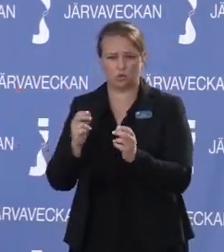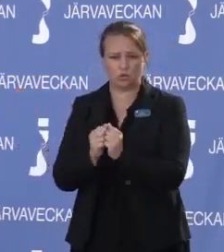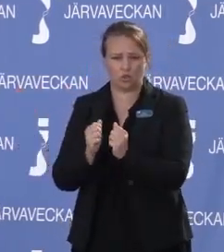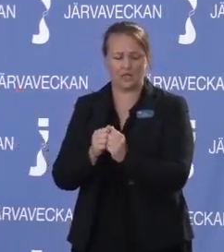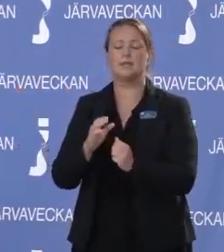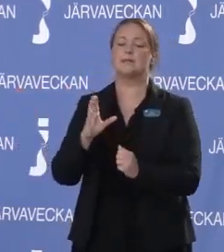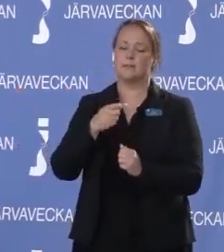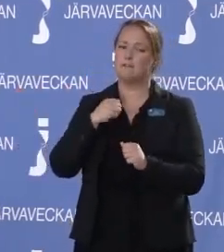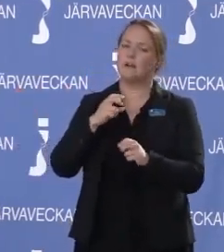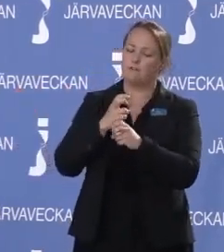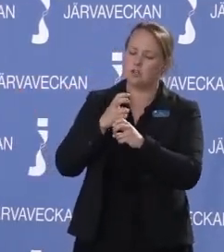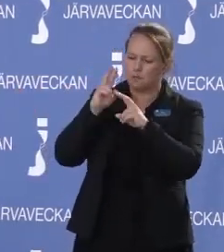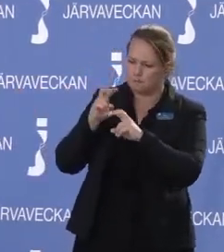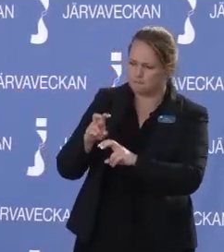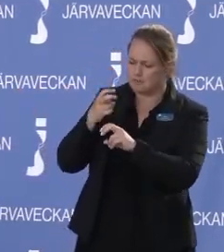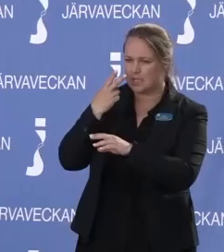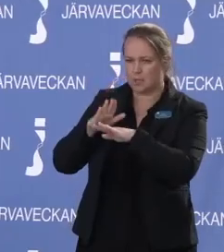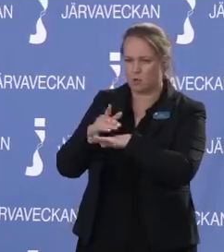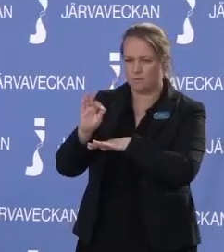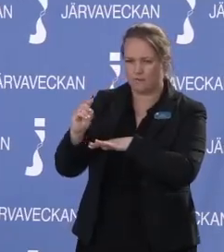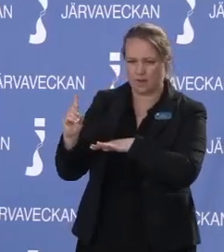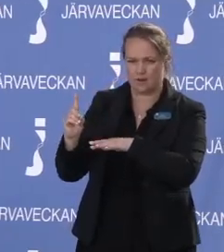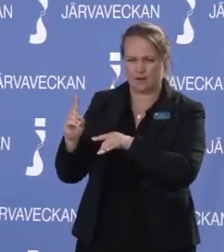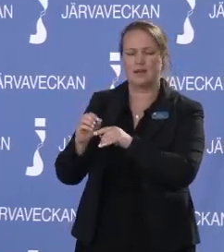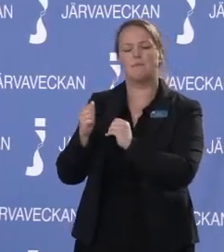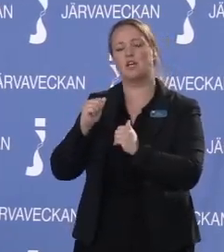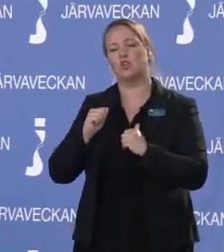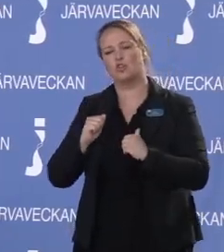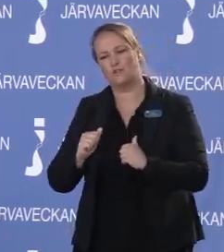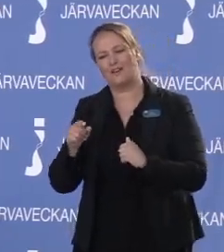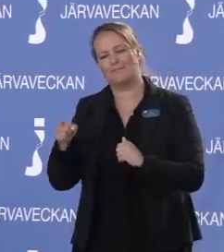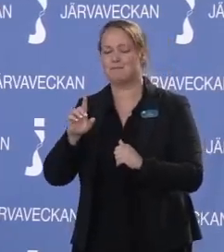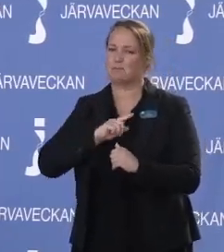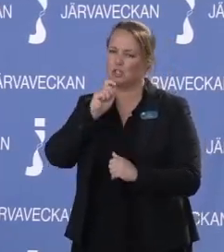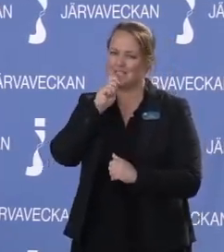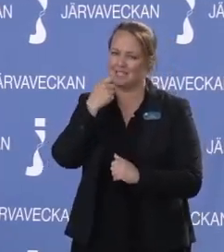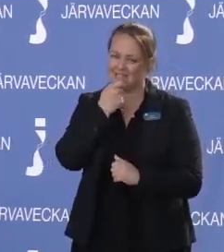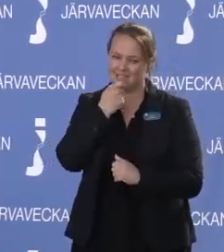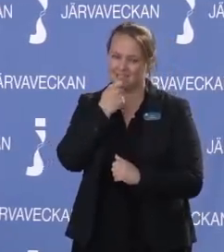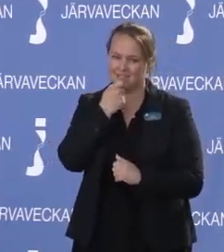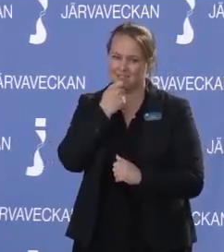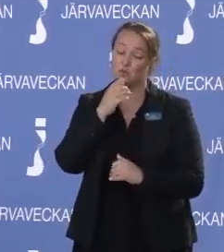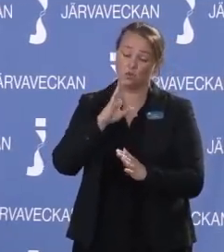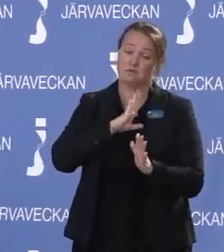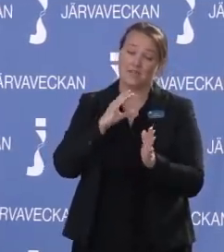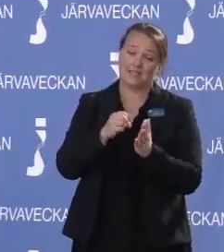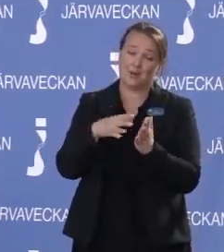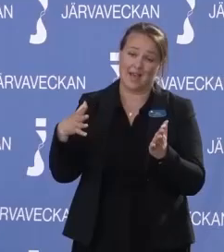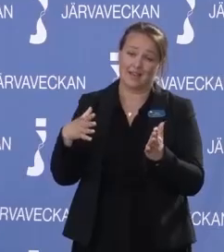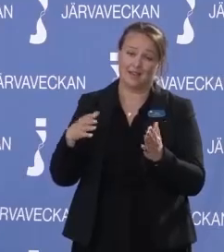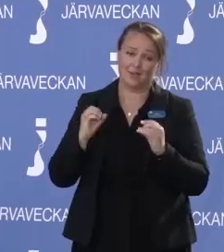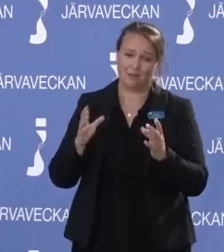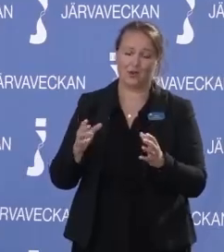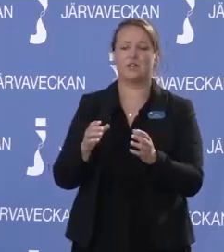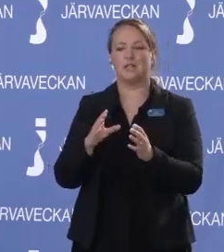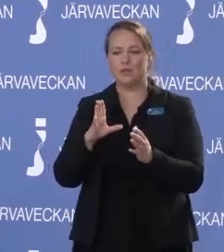försökt att titta på de fallen, men tyvärr så är ju de väldigt omgärdade av sekretess, och det finns ju anledningar till det. Så då valde